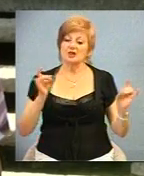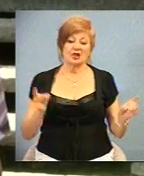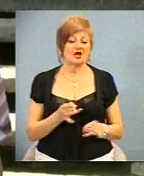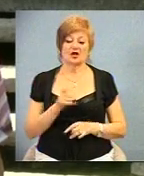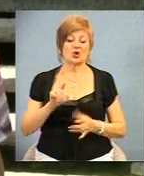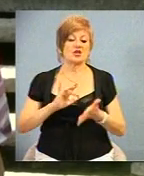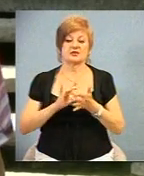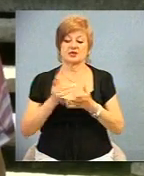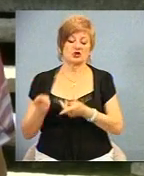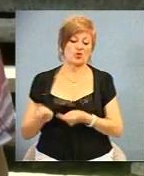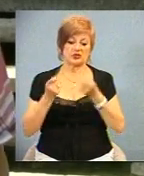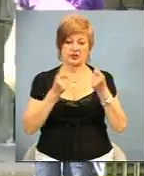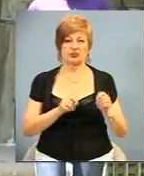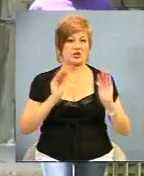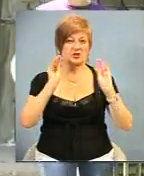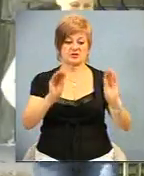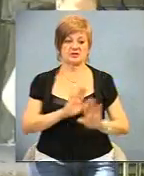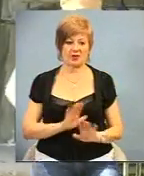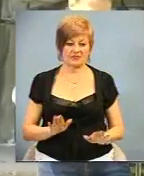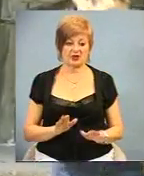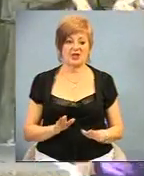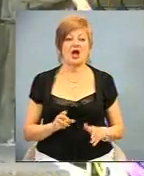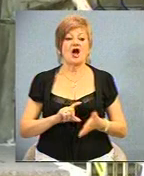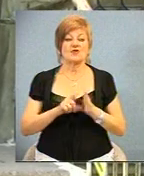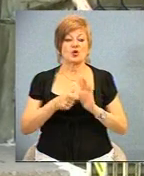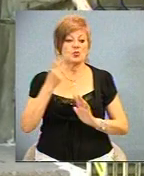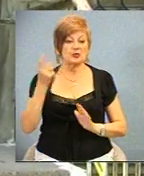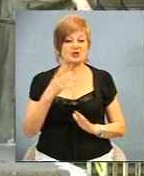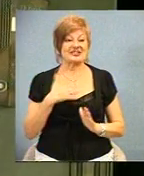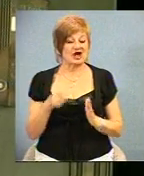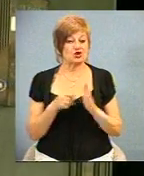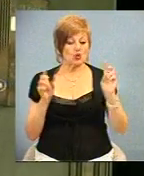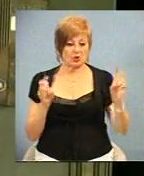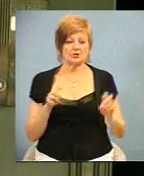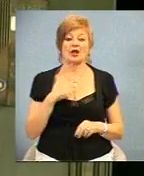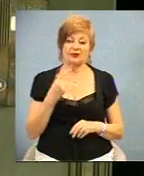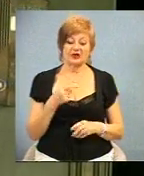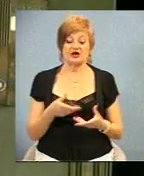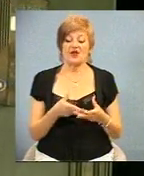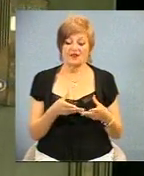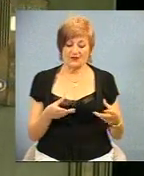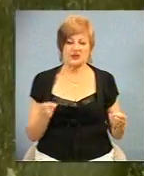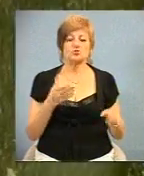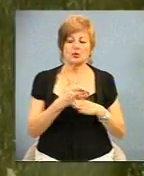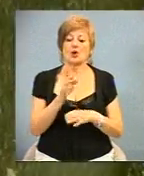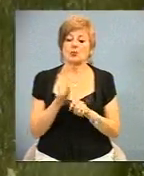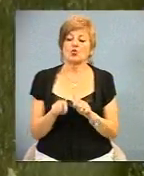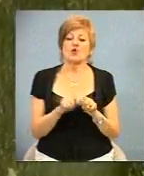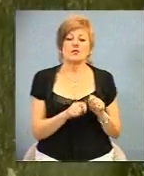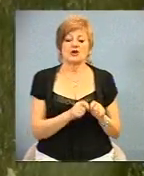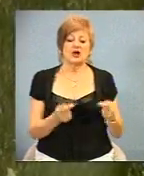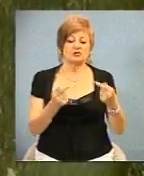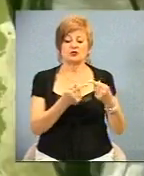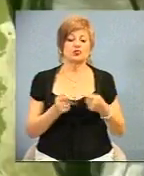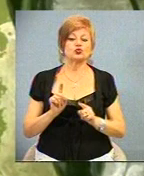ніхто стекло ні разу не ставив. У комунальному підприємстві «Наше місто» відповіли, щороку навесні здійснюють обстеження будинків для визначення